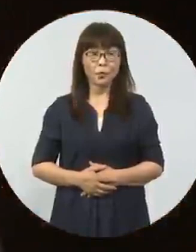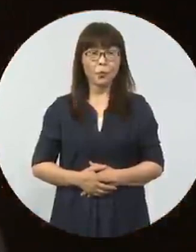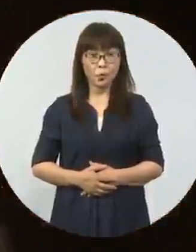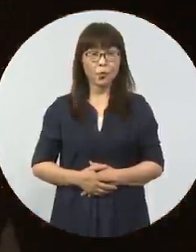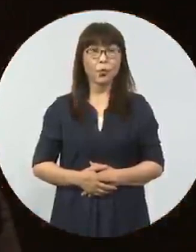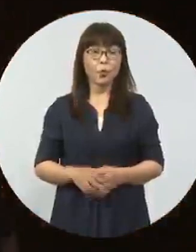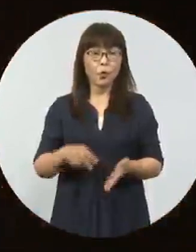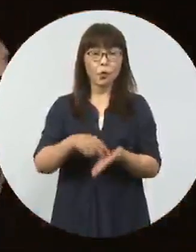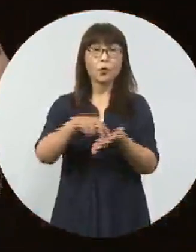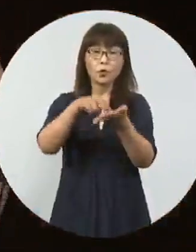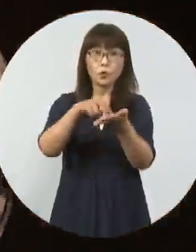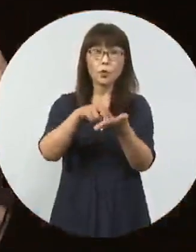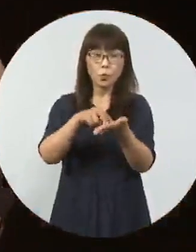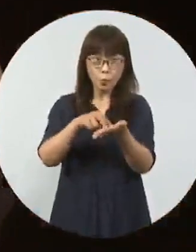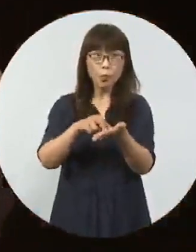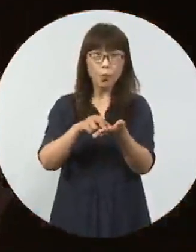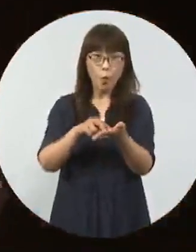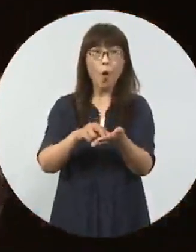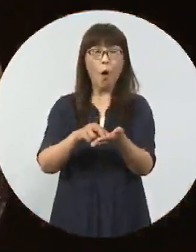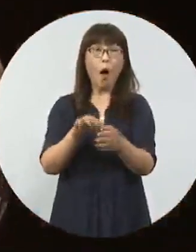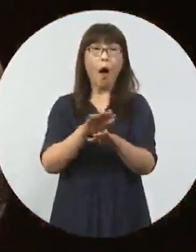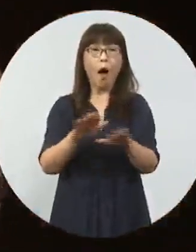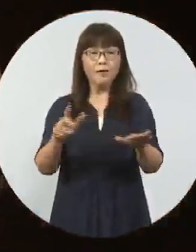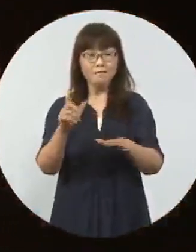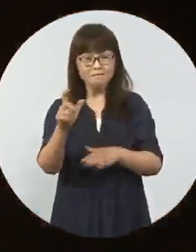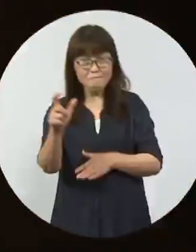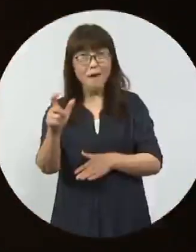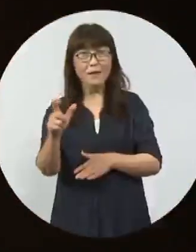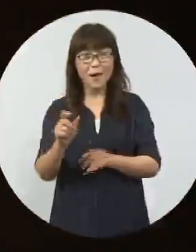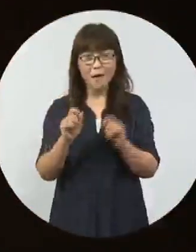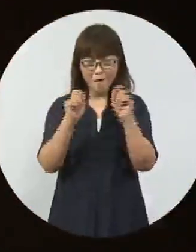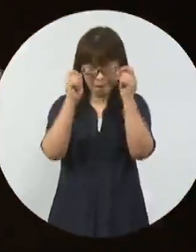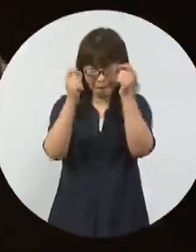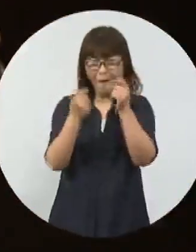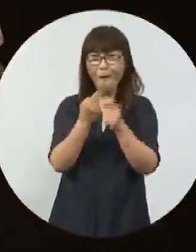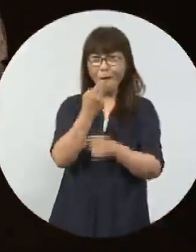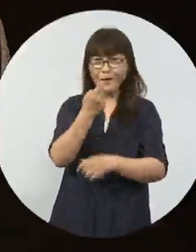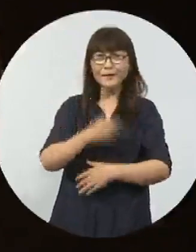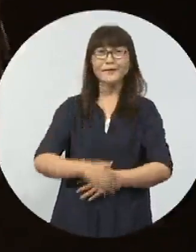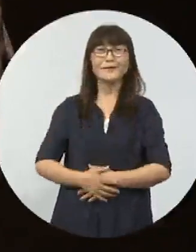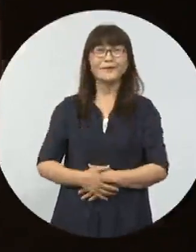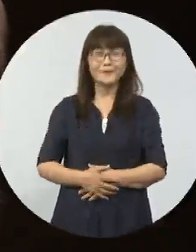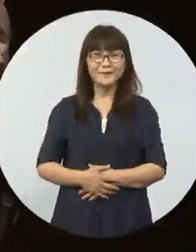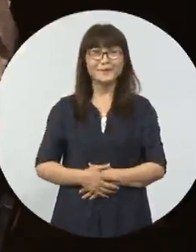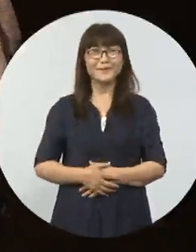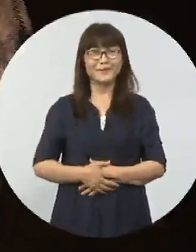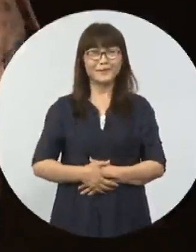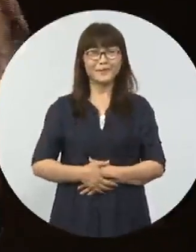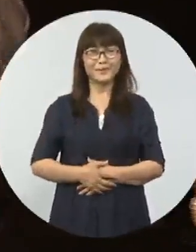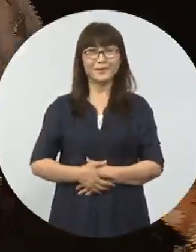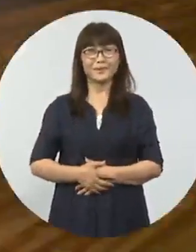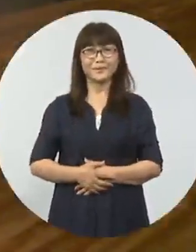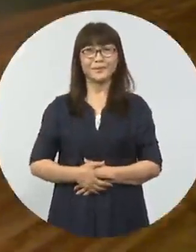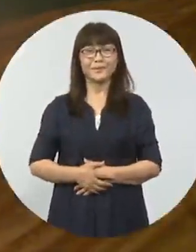かなり安定してぐーっと上がりました。すごい大興奮、大興奮だね。